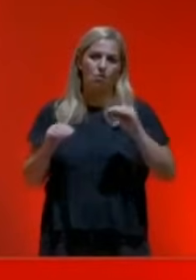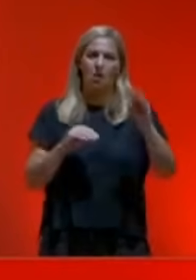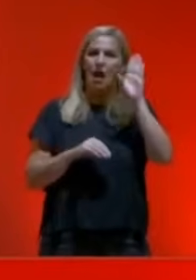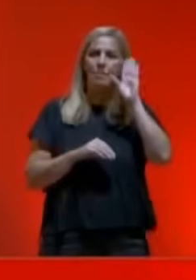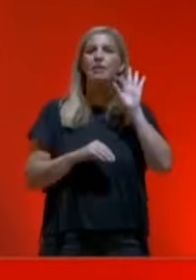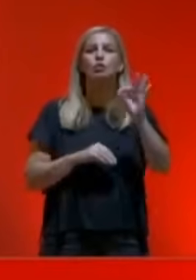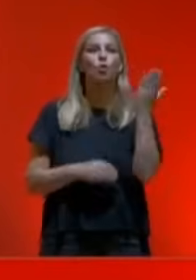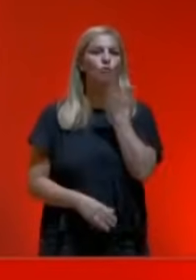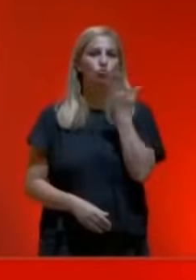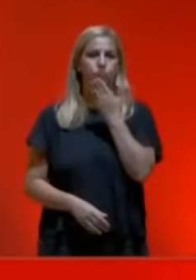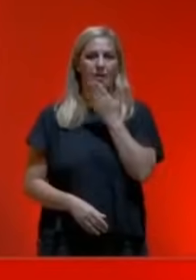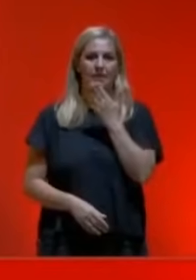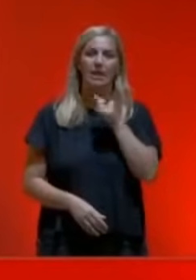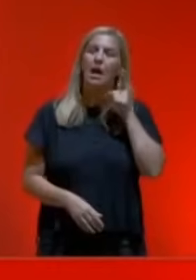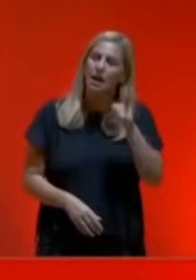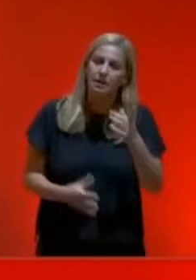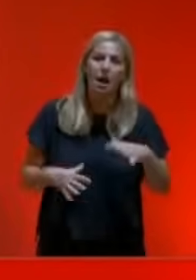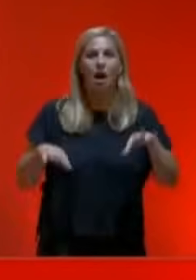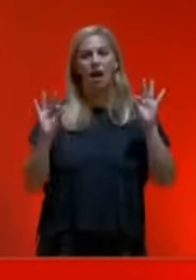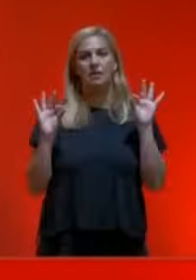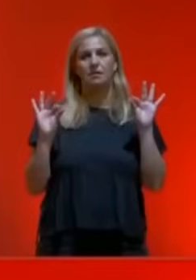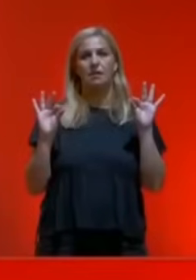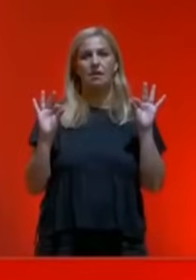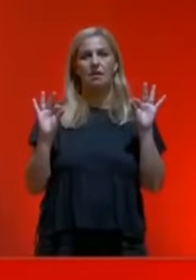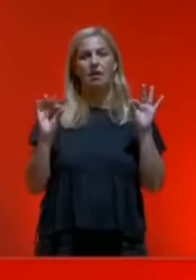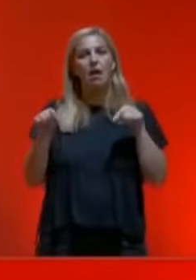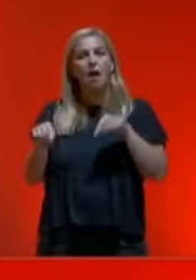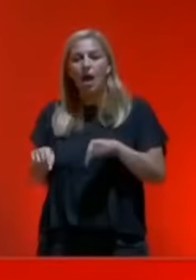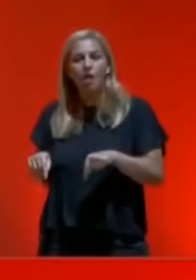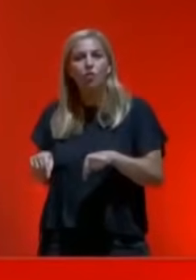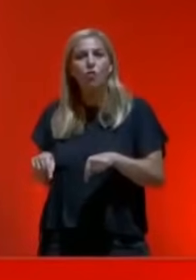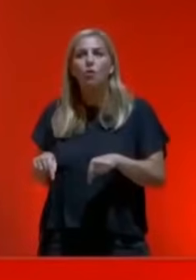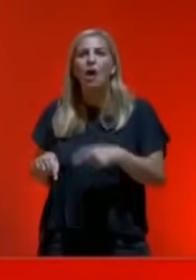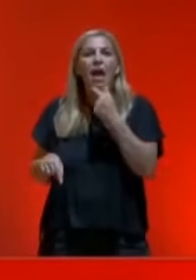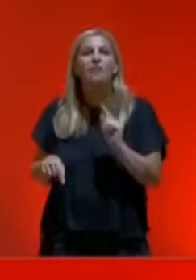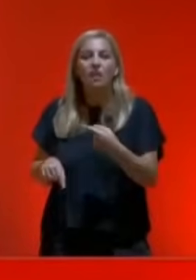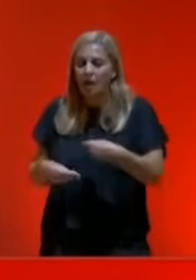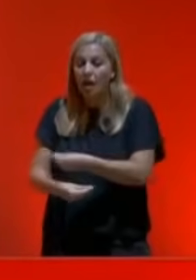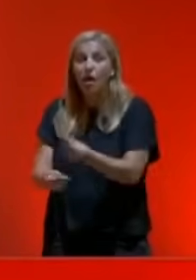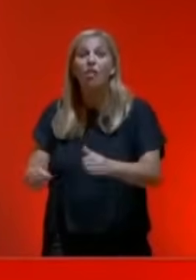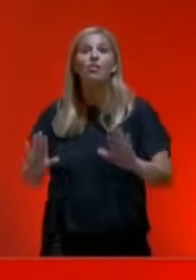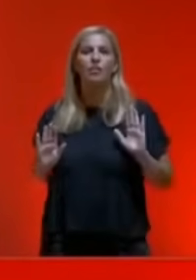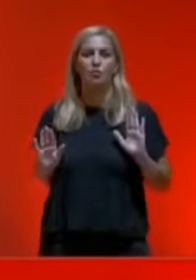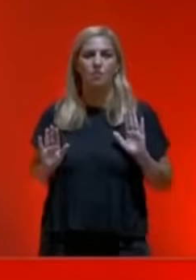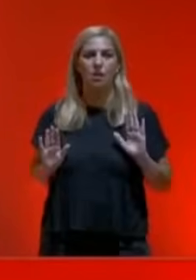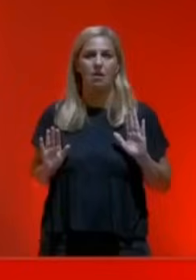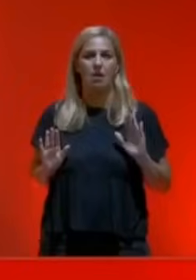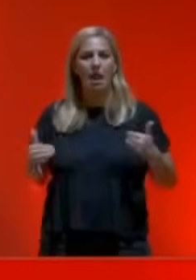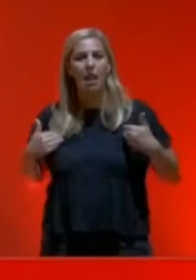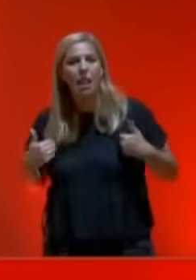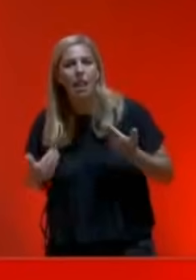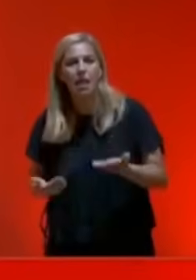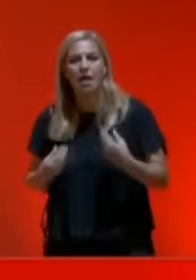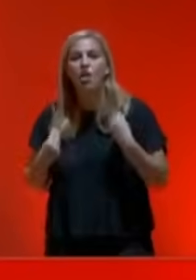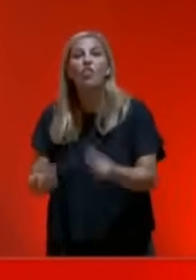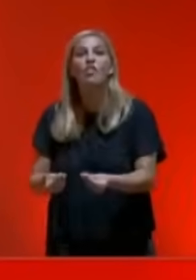την ευκαιρία να αρχίσω από κάπου. Ενώ εδώ δεν δίνουμε ευκαιρίες στους ανθρώπους μας. Δεν δίνουμε την ευκαιρία στους νέους να